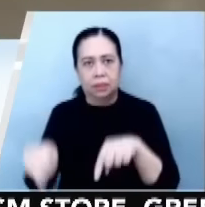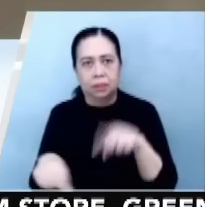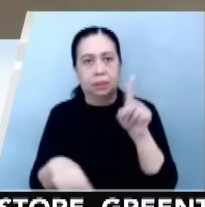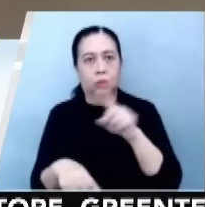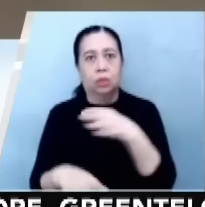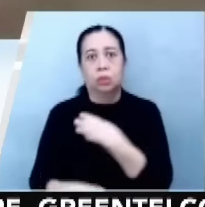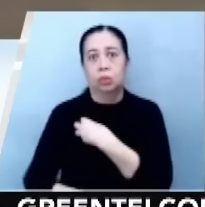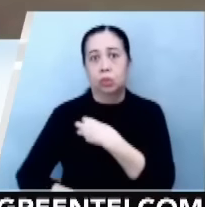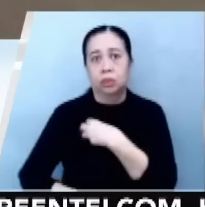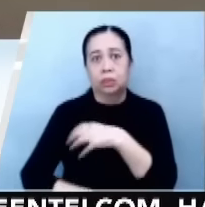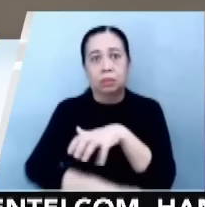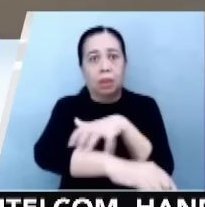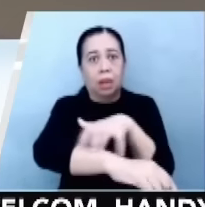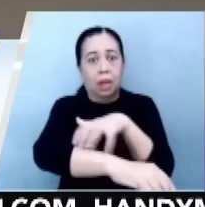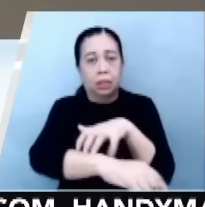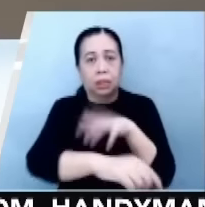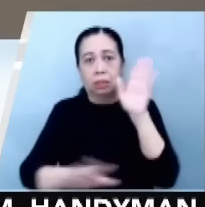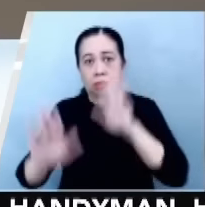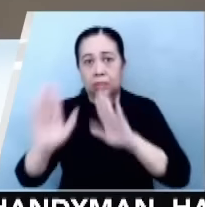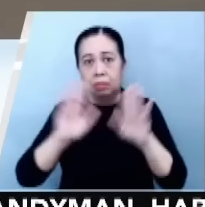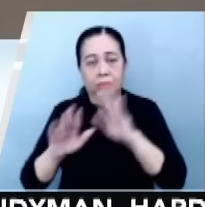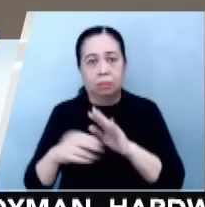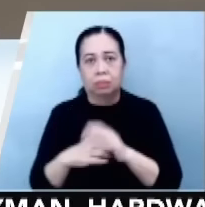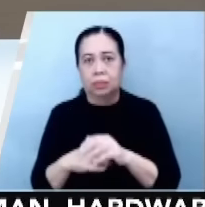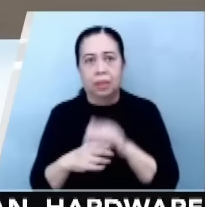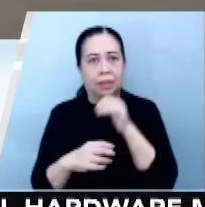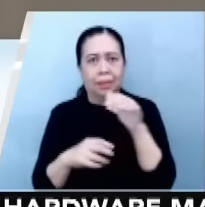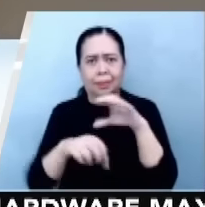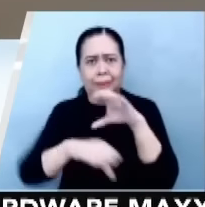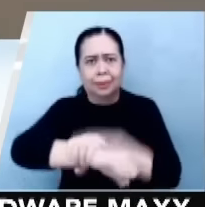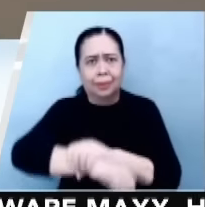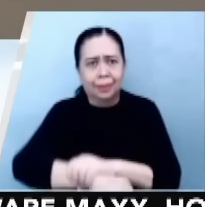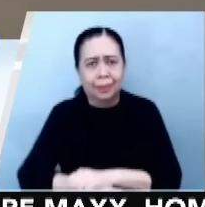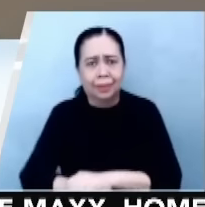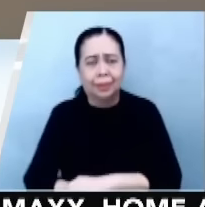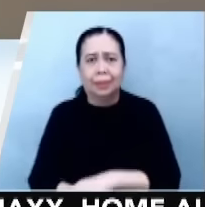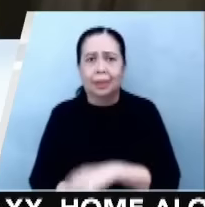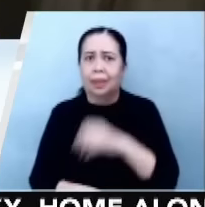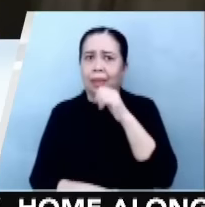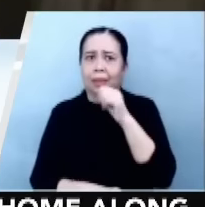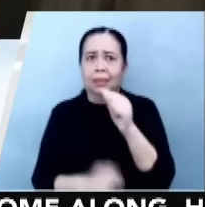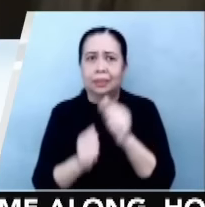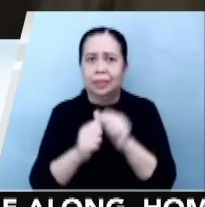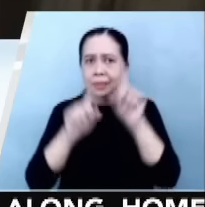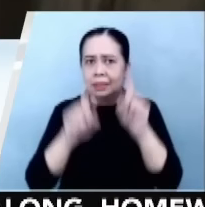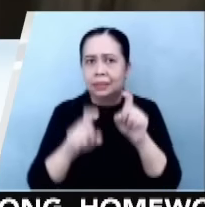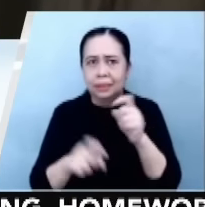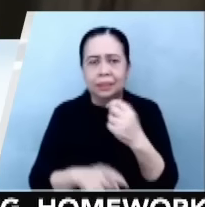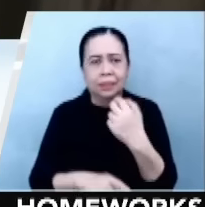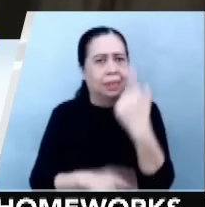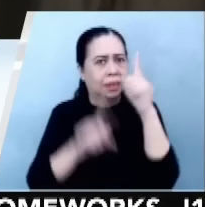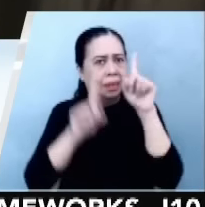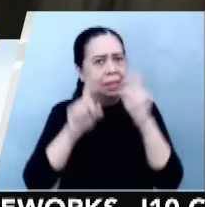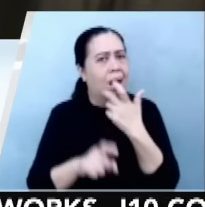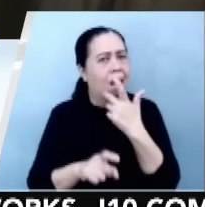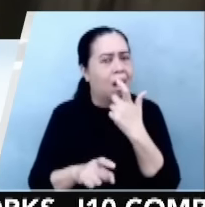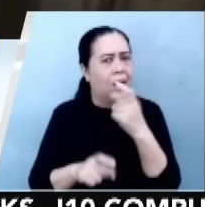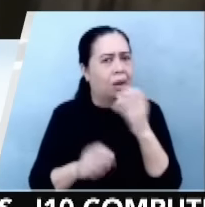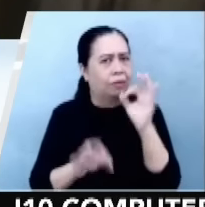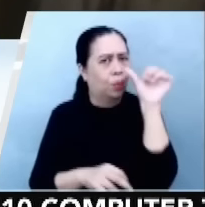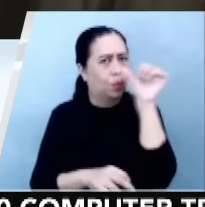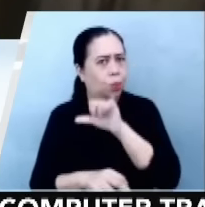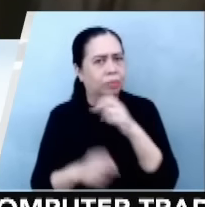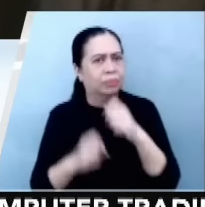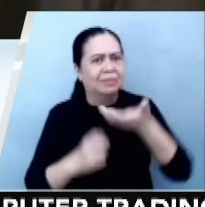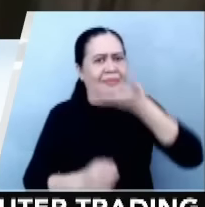Makati. Ang problema, hindi raw inaresto at hindi rin daw isinalang ng mga Police sa breath analyzer test ang driver kahit amoy alak